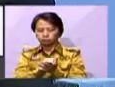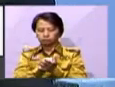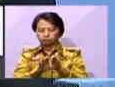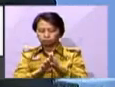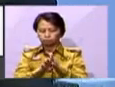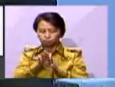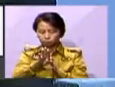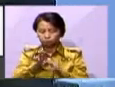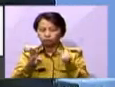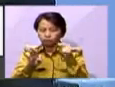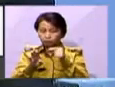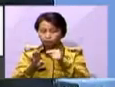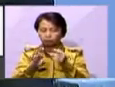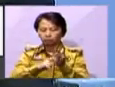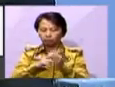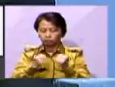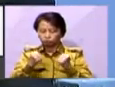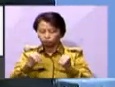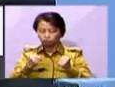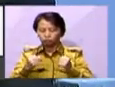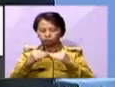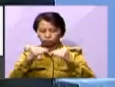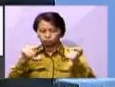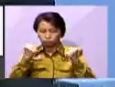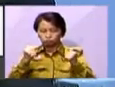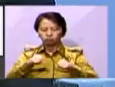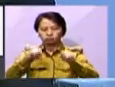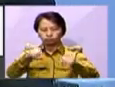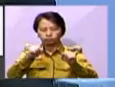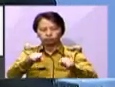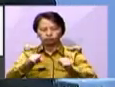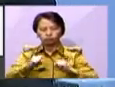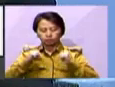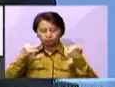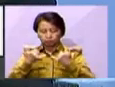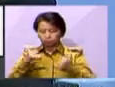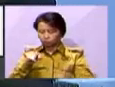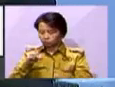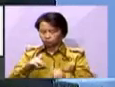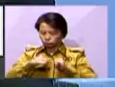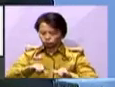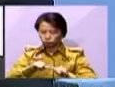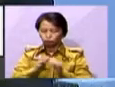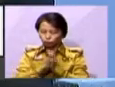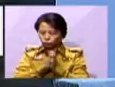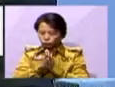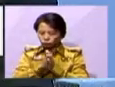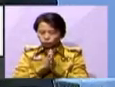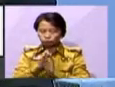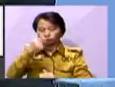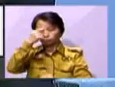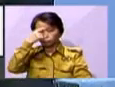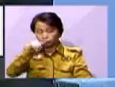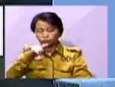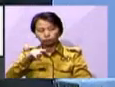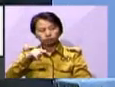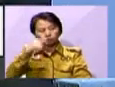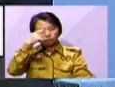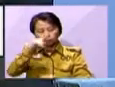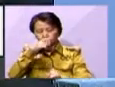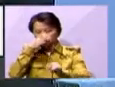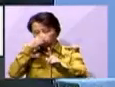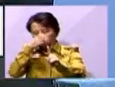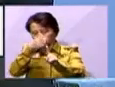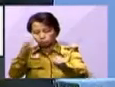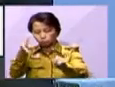ini menunjukkan satu kestabilan yang membolehkan syarikat terus berusaha untuk